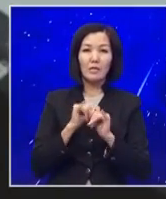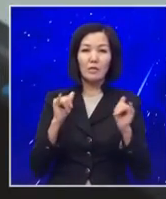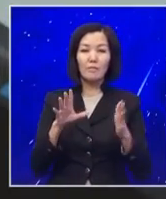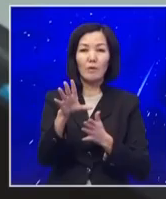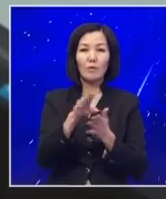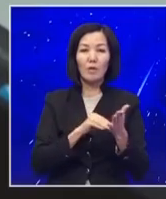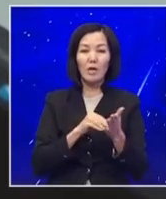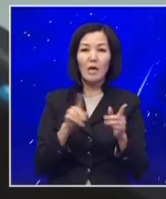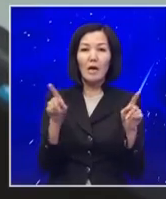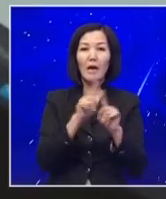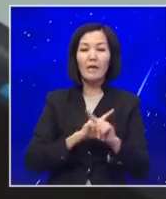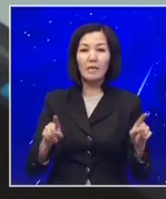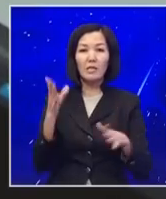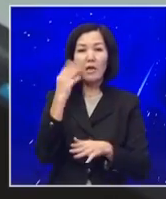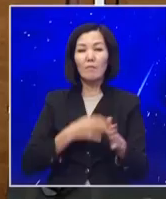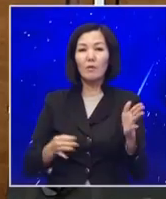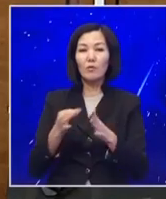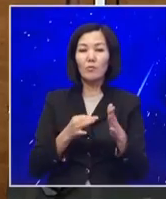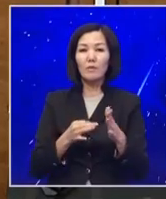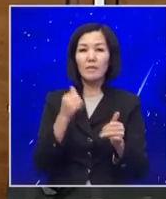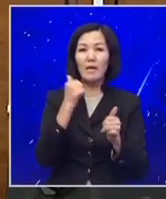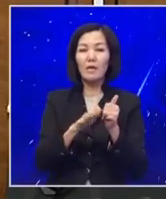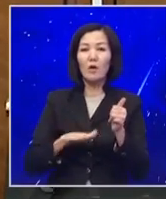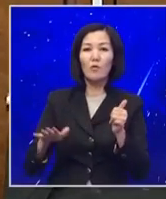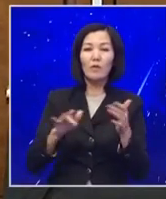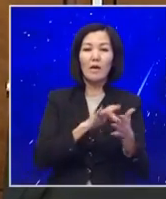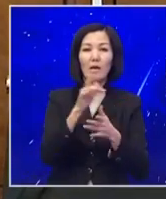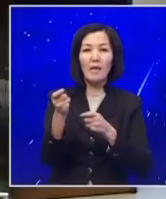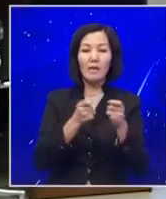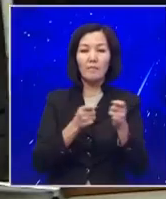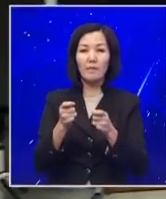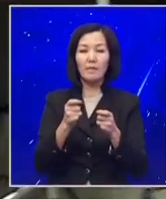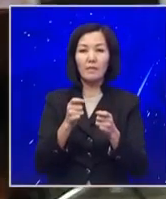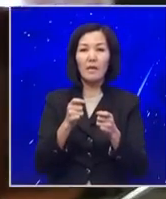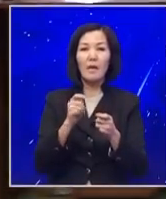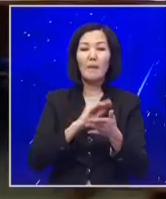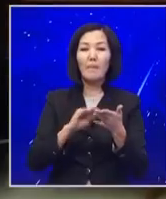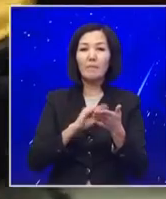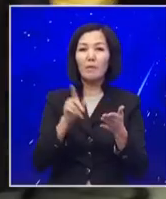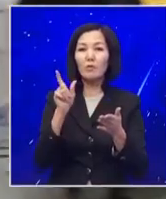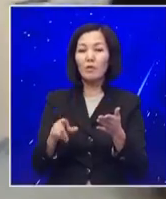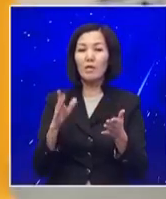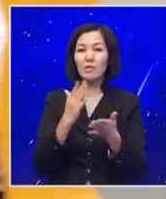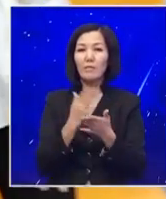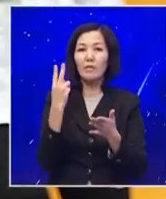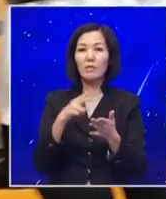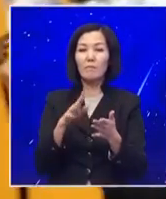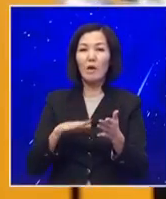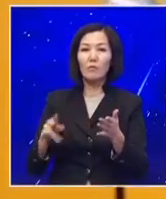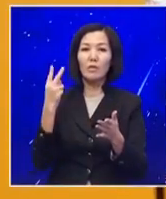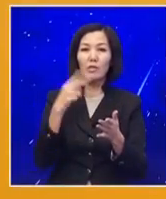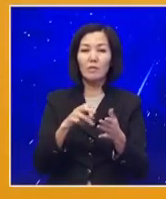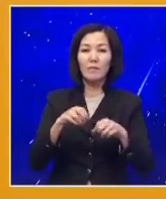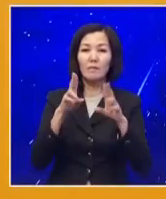үлгінеге. Артықшылығы Алматы облысында ғана әр аудан қала әкімдігінде баспасөз хатшысы бар. Яғни 20 ауданда 20